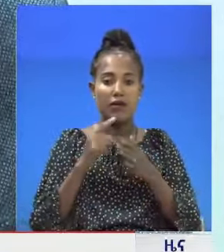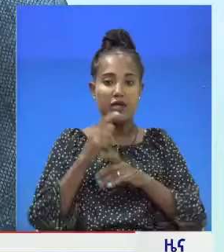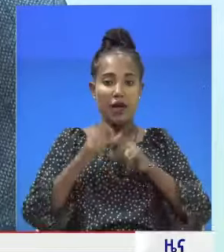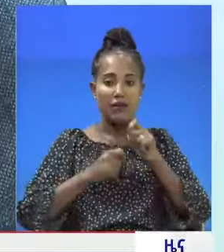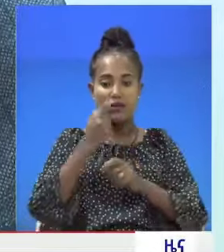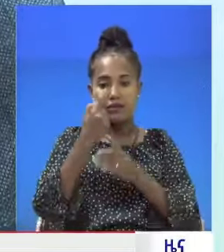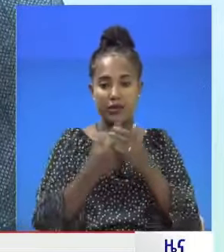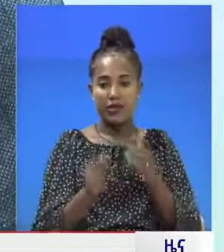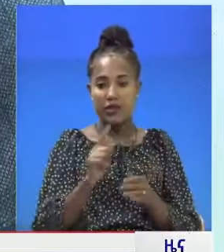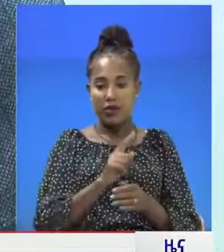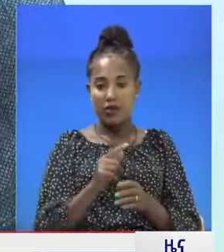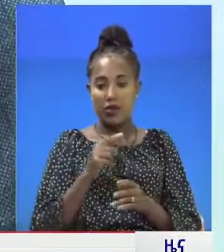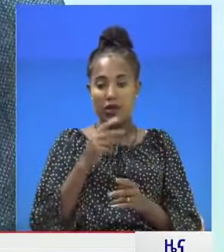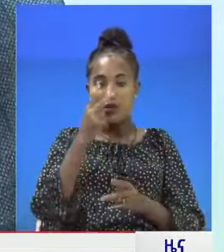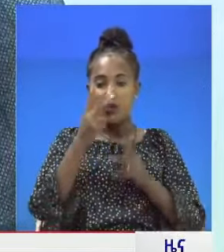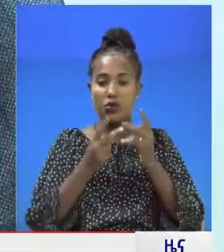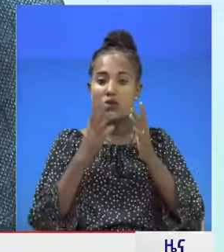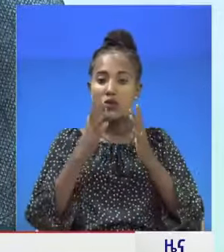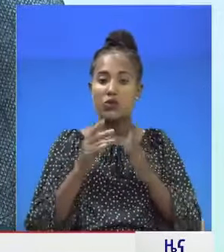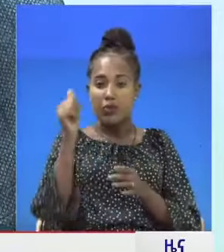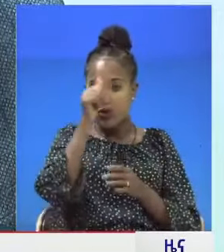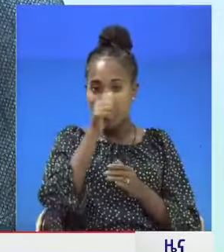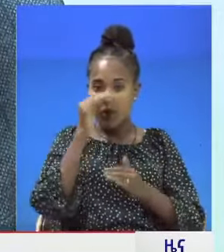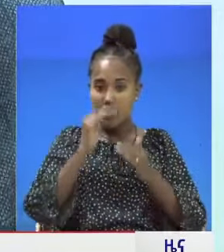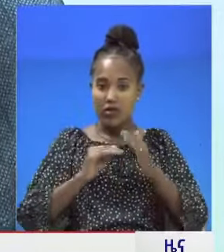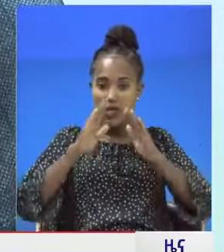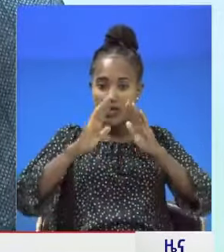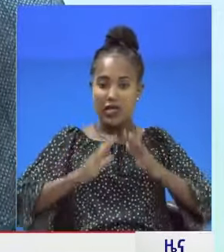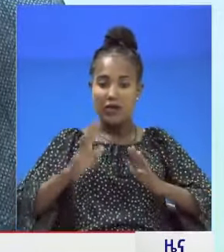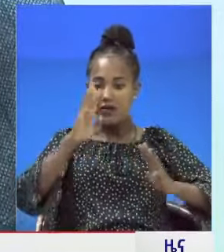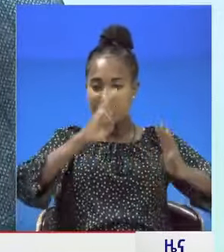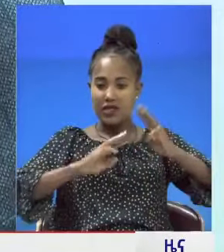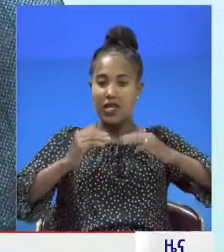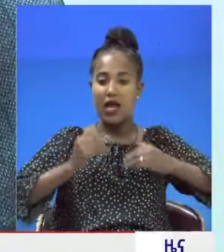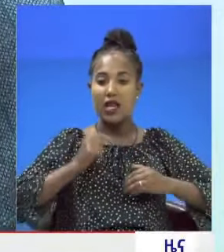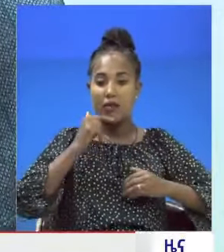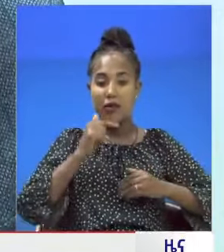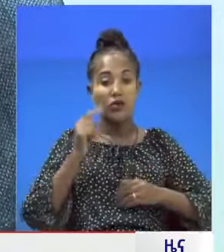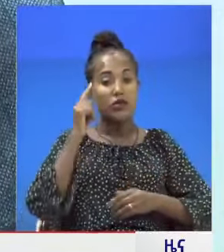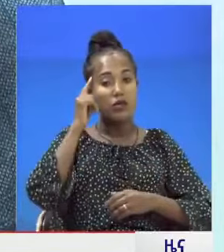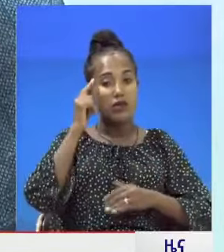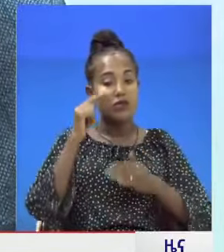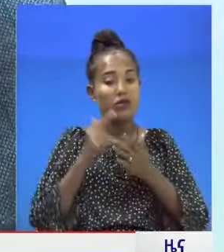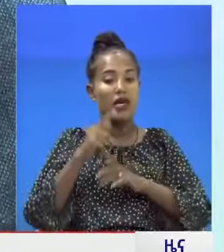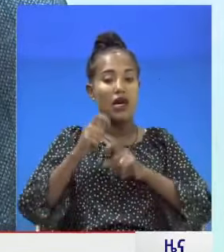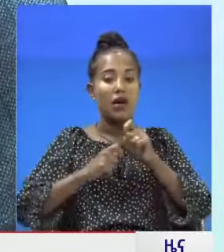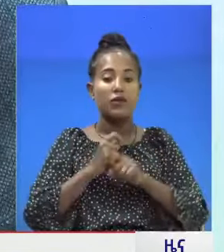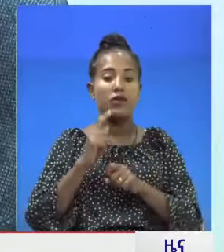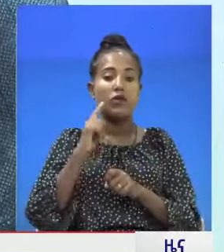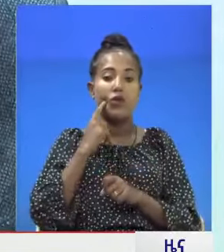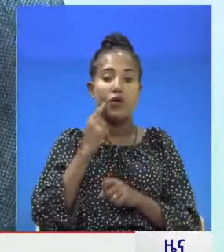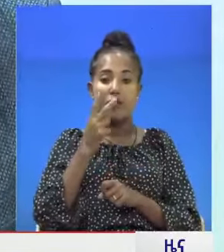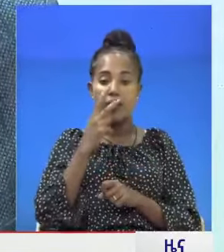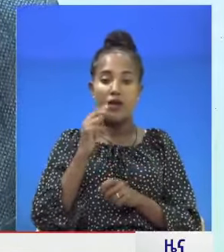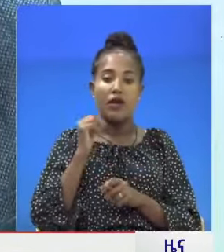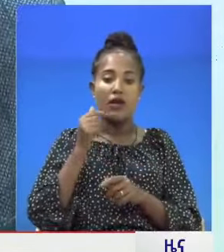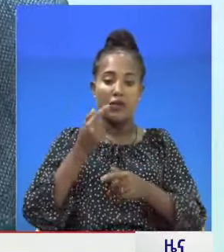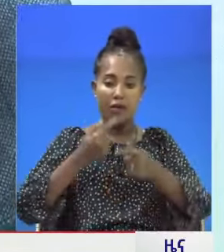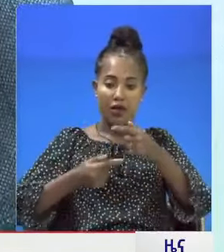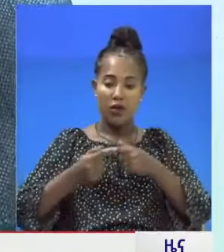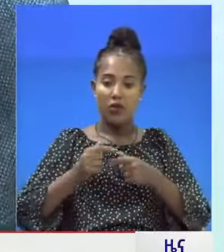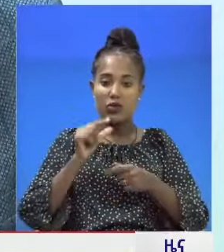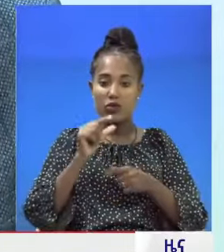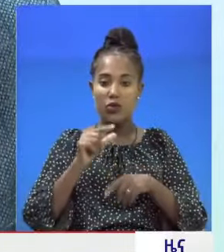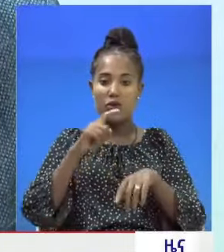ሳይሆን ቱሪስቶቹ በኢትዮጵያ ውስጥ የጸጥታ ችግር አለ ብለው ስለሚያስቡ በዚህ ዓመት እንኳ ብቻ ሳይሆን ለመጪዎቹ የተወሰኑ